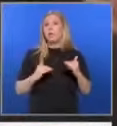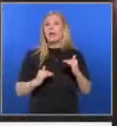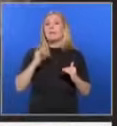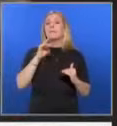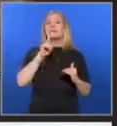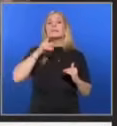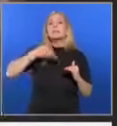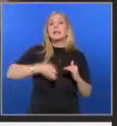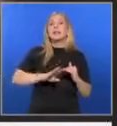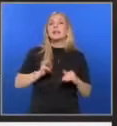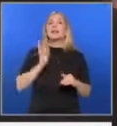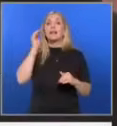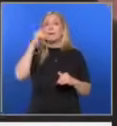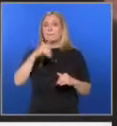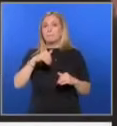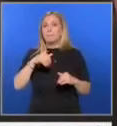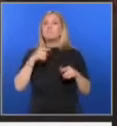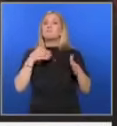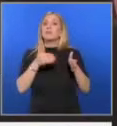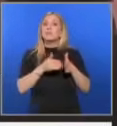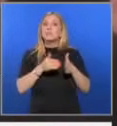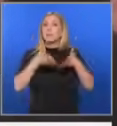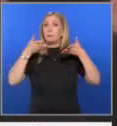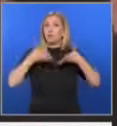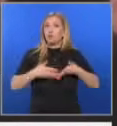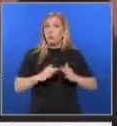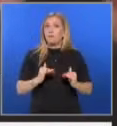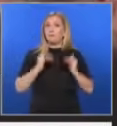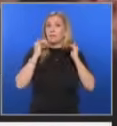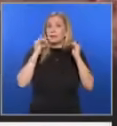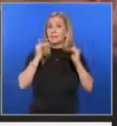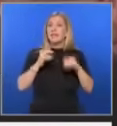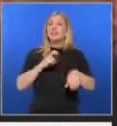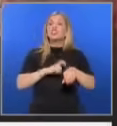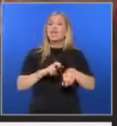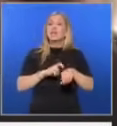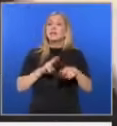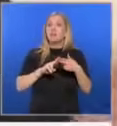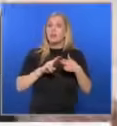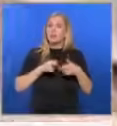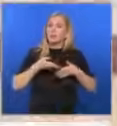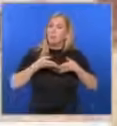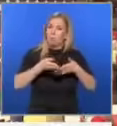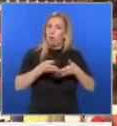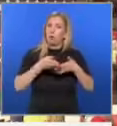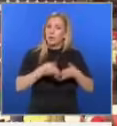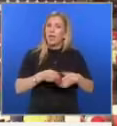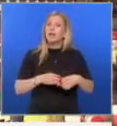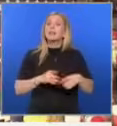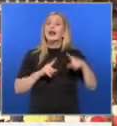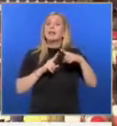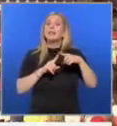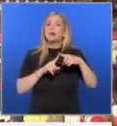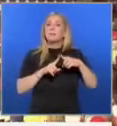Тръмп. Според анализатори, заради произхода и възрастта си, Джей Ди Ванс ще помогне на Тръмп да спечели в